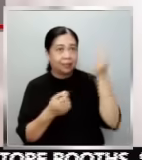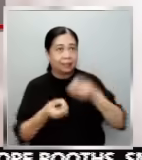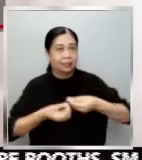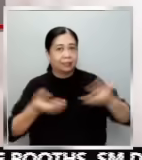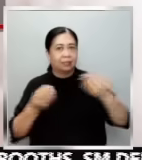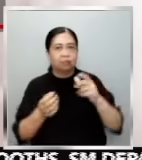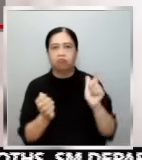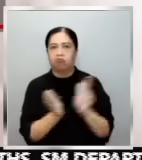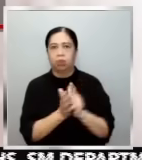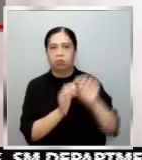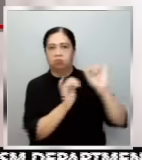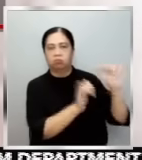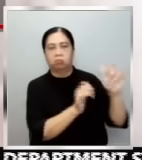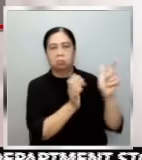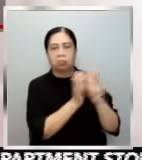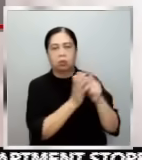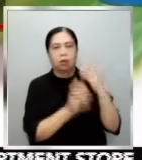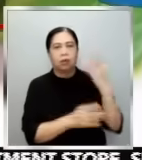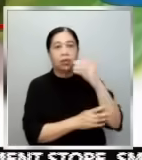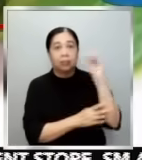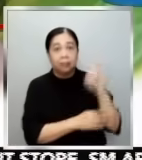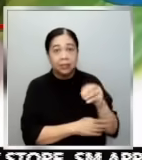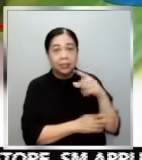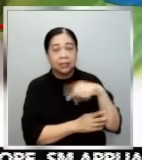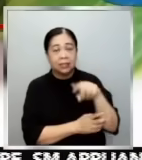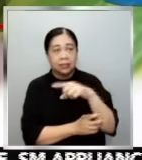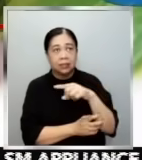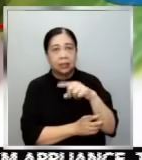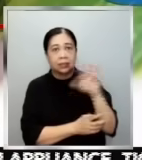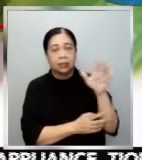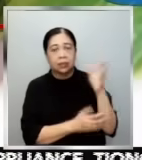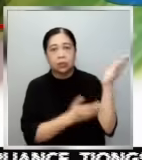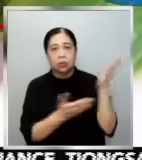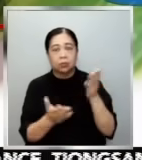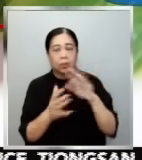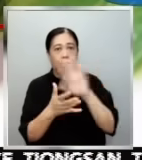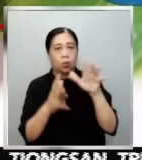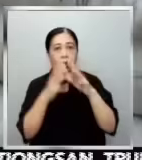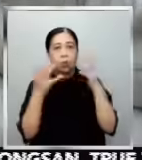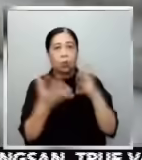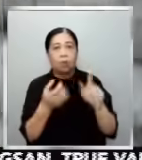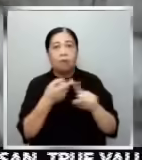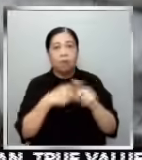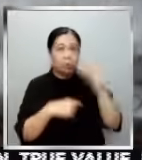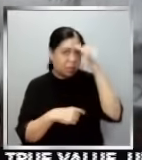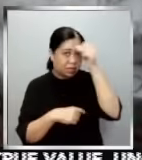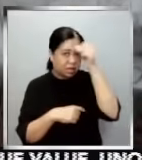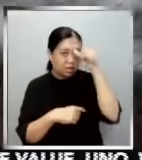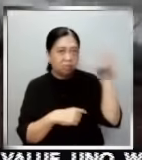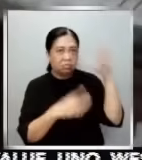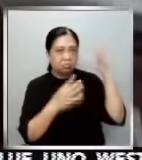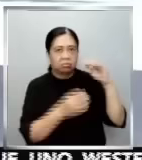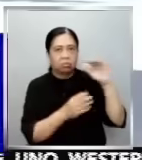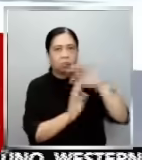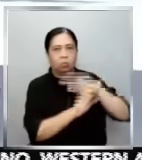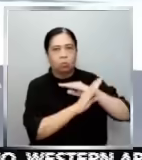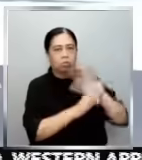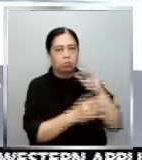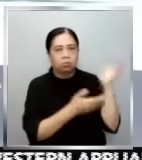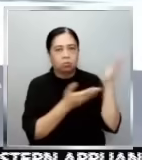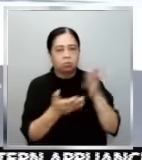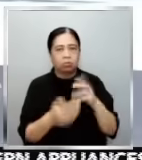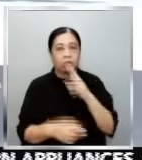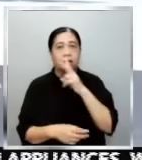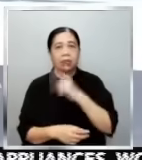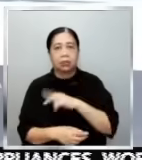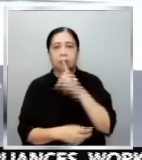40% ng um ng supply ng buong mundo nanggagaling sa India ang Vietnam na nga ko raw magbebenta